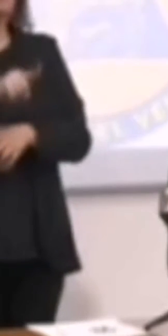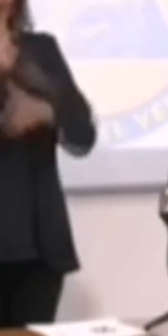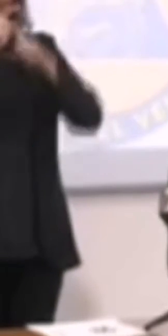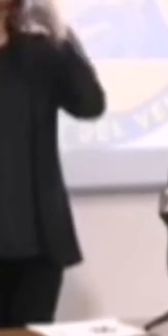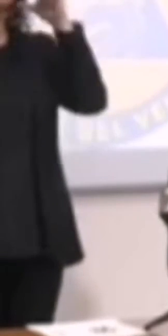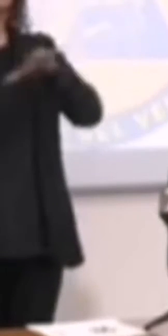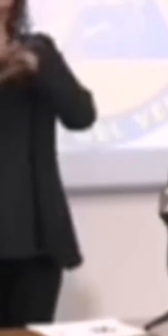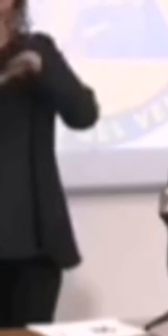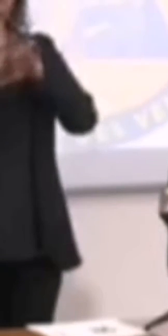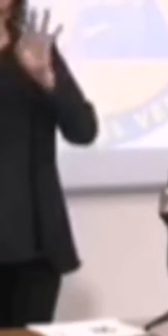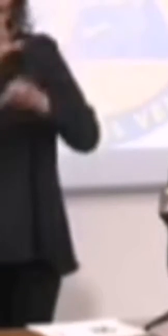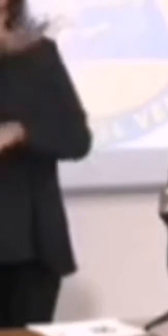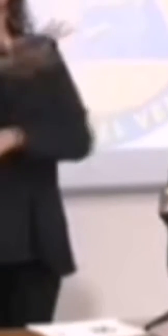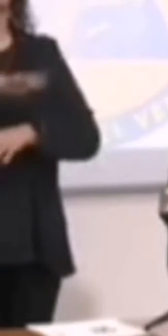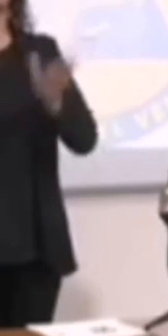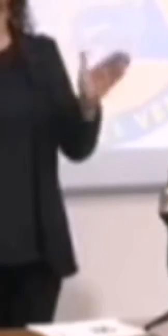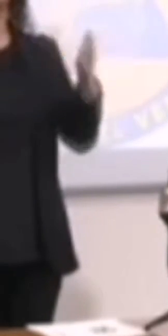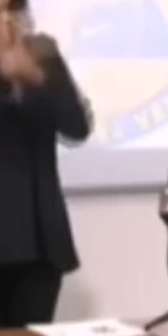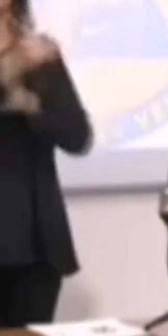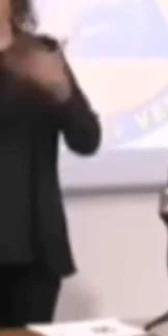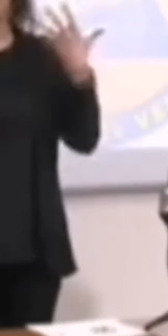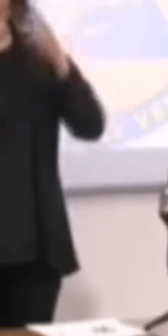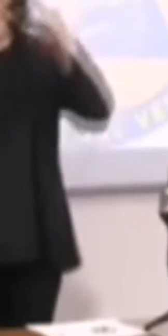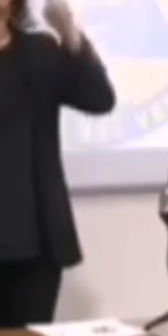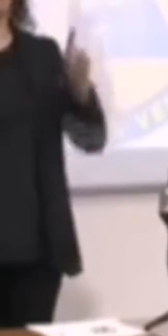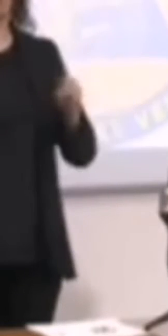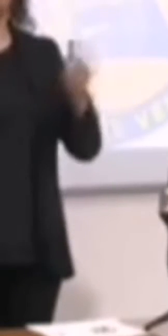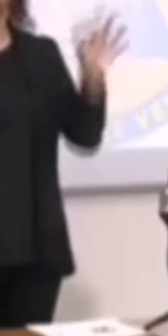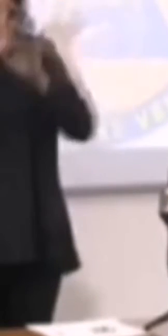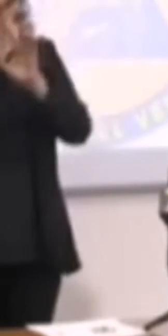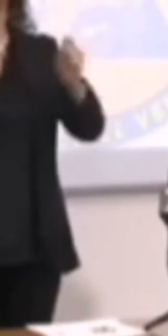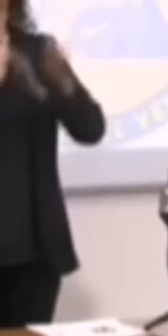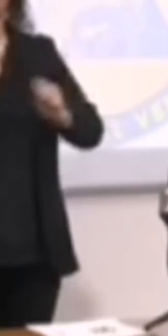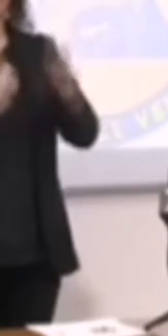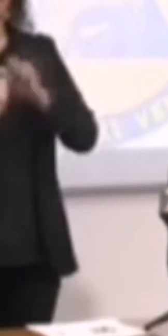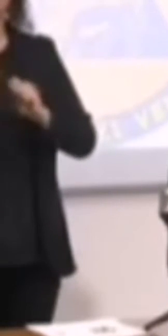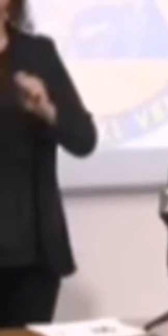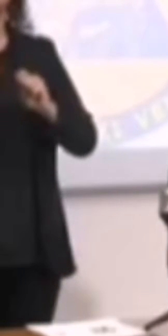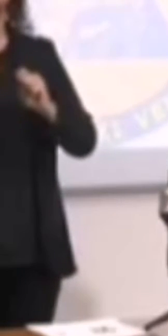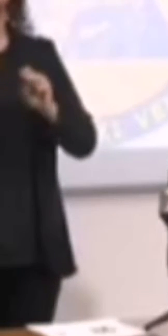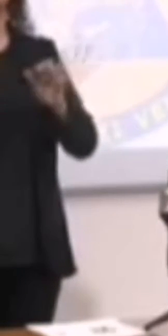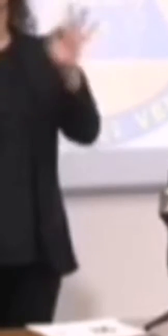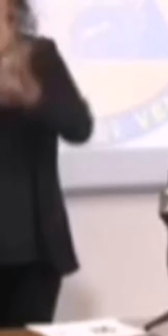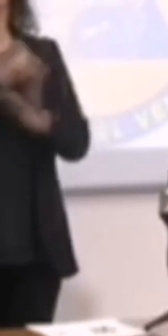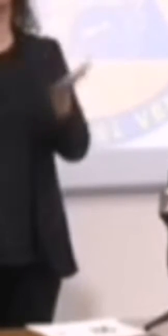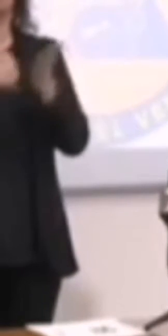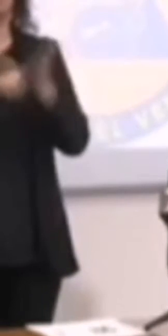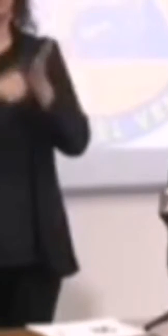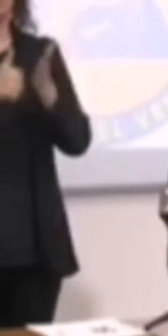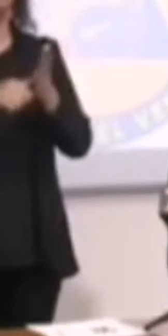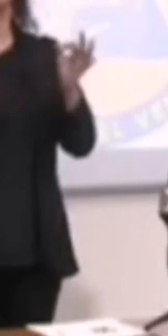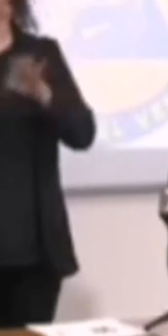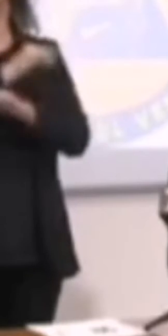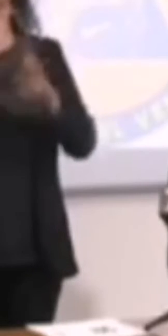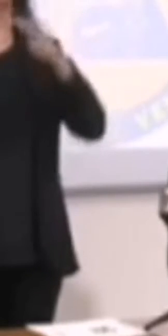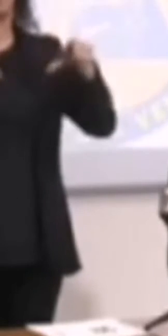luoghi chiusi, il negozio per capirci, il supermercato, l'ufficio postale, la